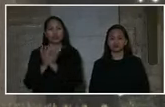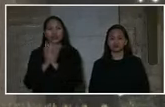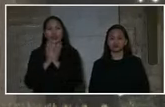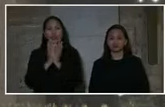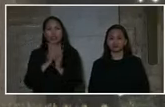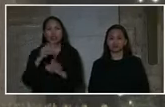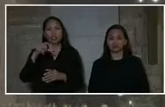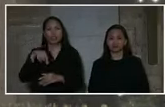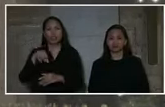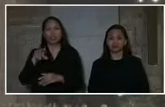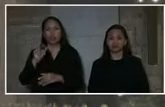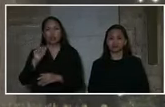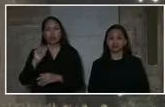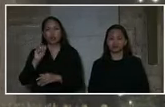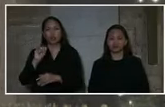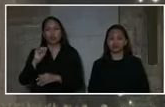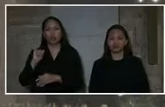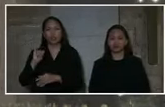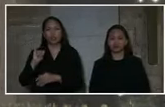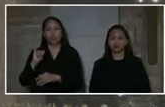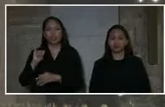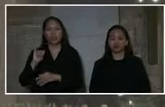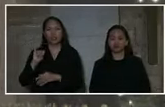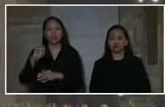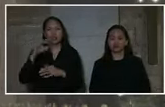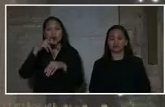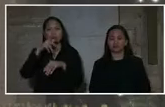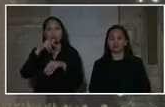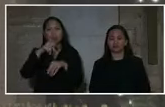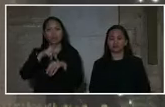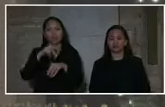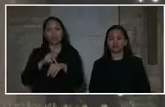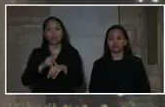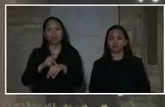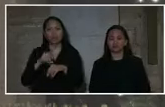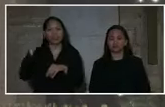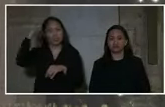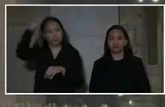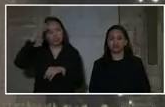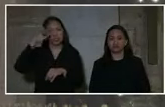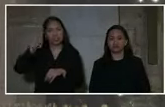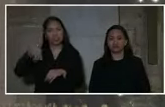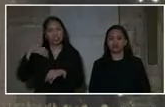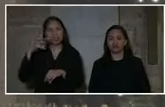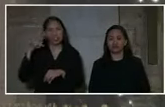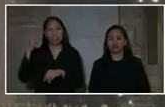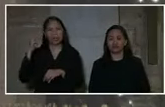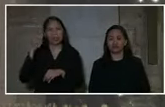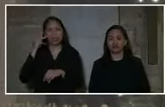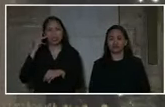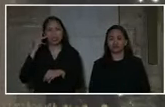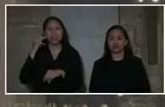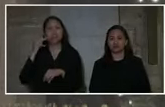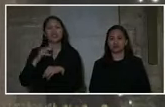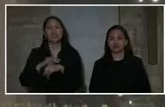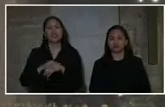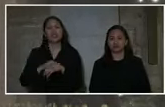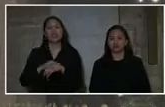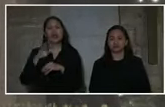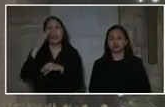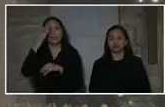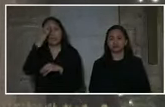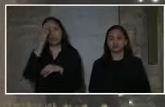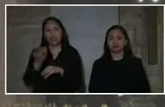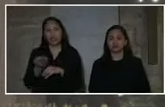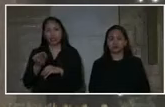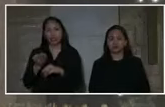Quasay Parish of St. John Marie Vianney sa Giginto, Bulacan. So samahan po natin sila sa